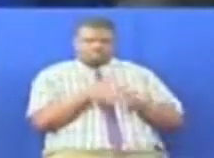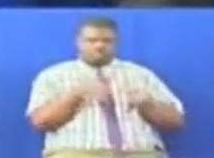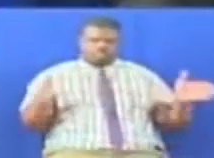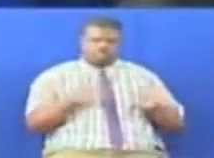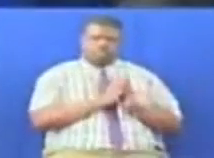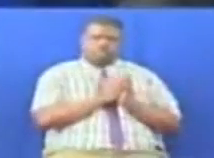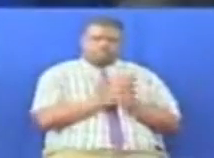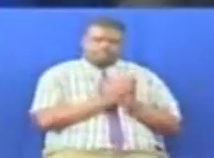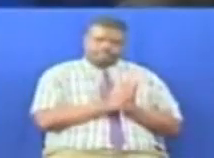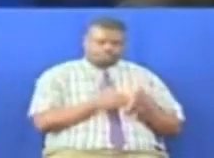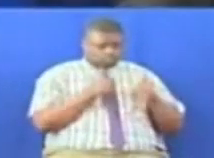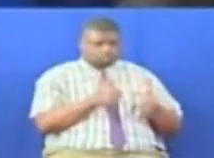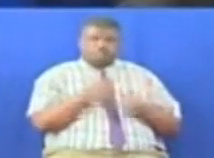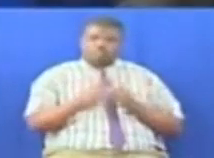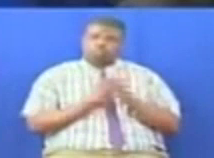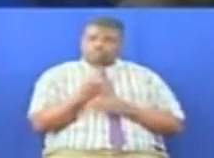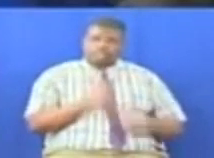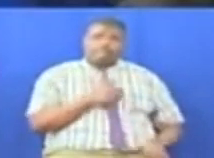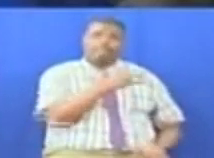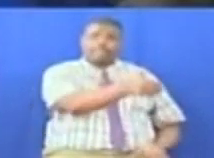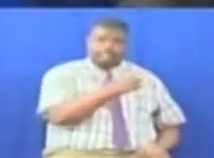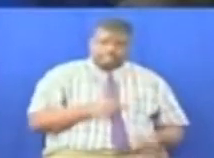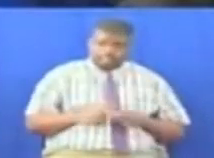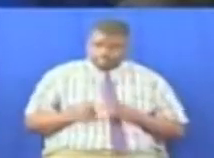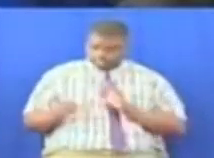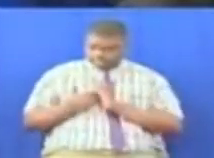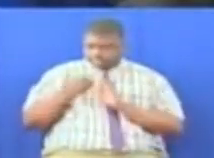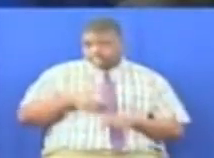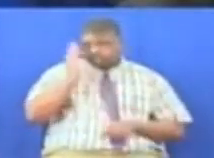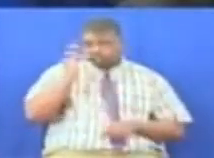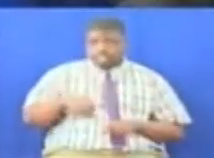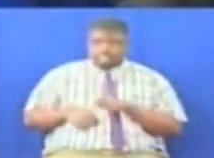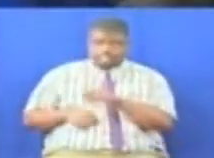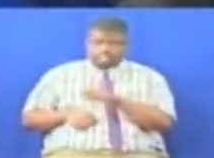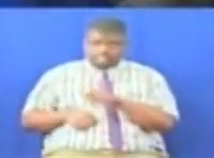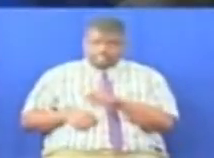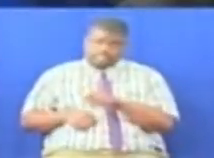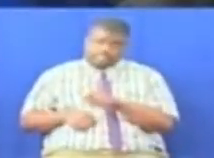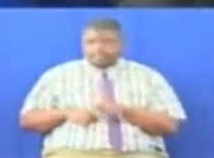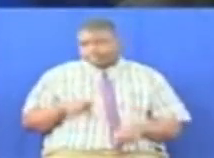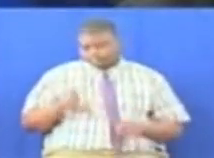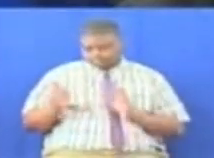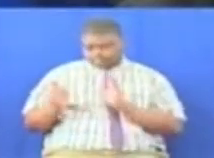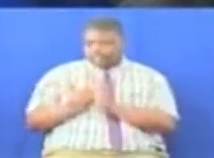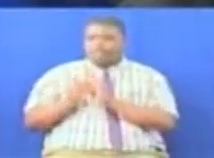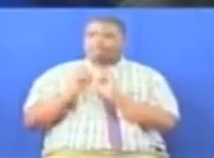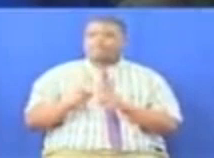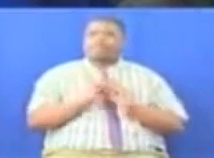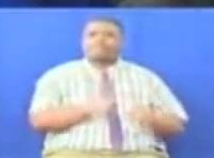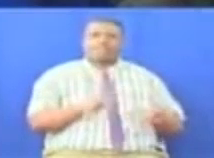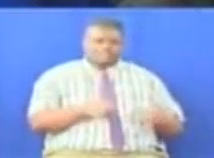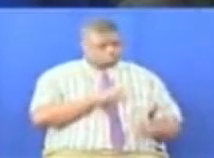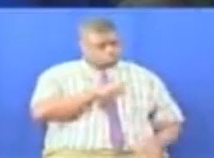katiba unatarajiwa kujitokeza huko mbeleni. Sheria ya serikali ya urekebu wa sheria mbalimbali, Zana nzima inayopendekezwa